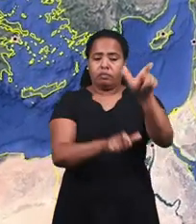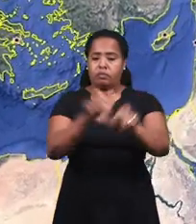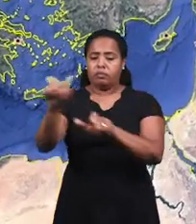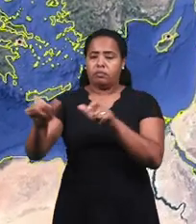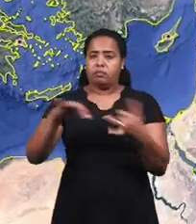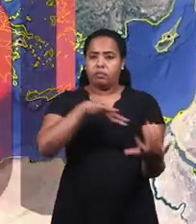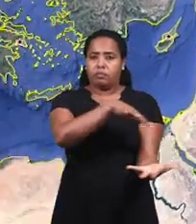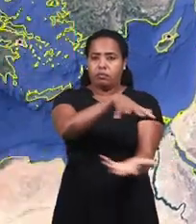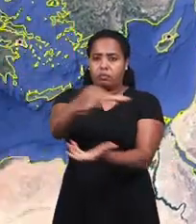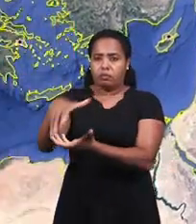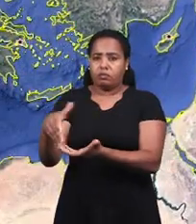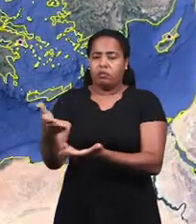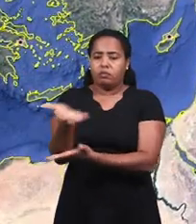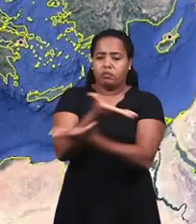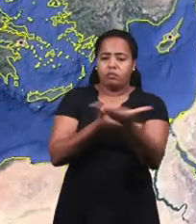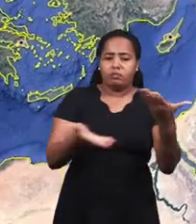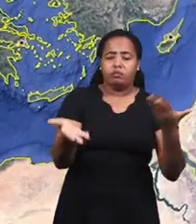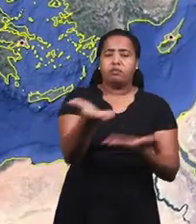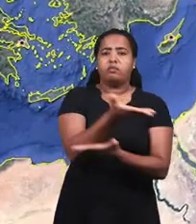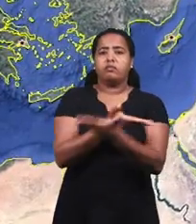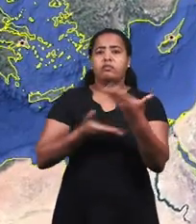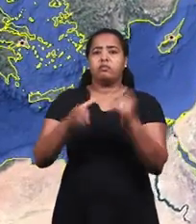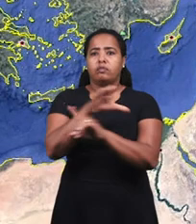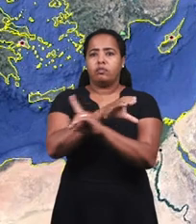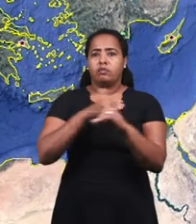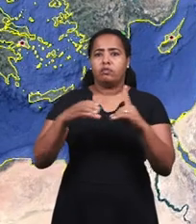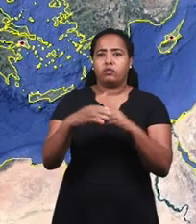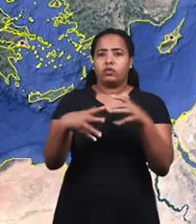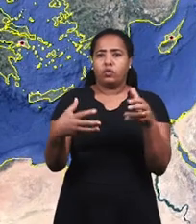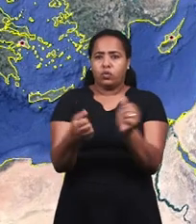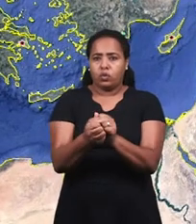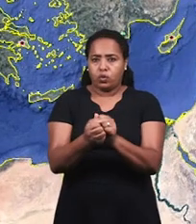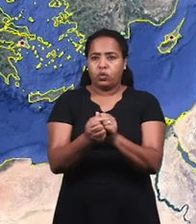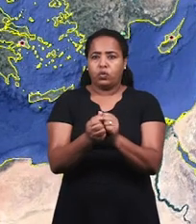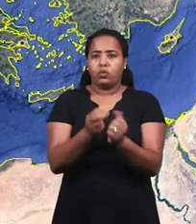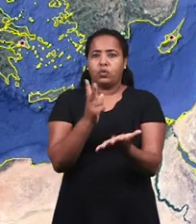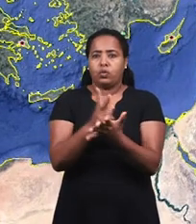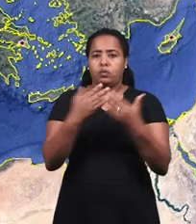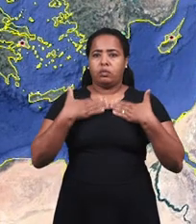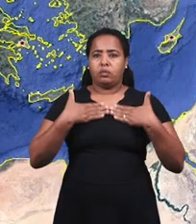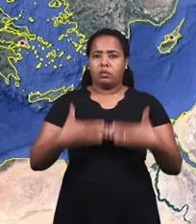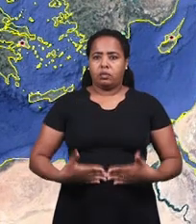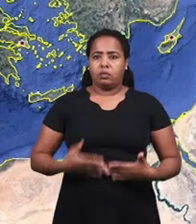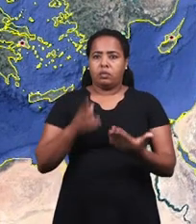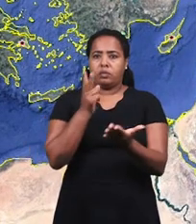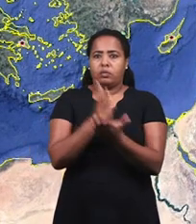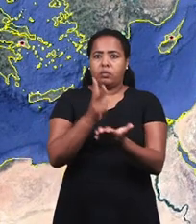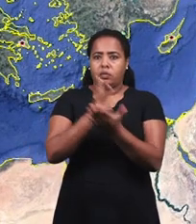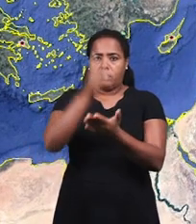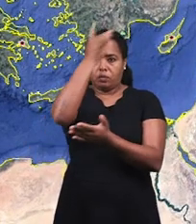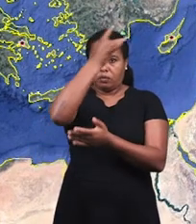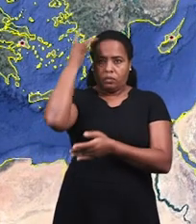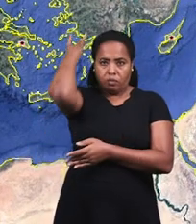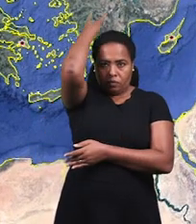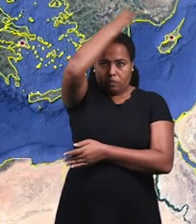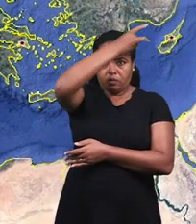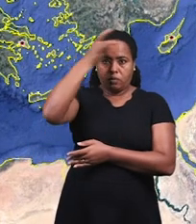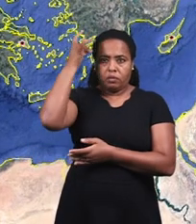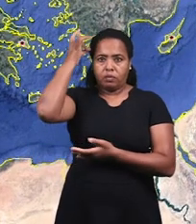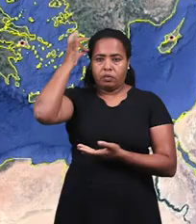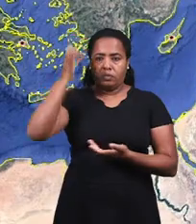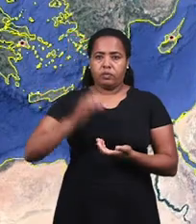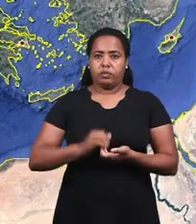monde participent d'un même culte, ensemble dans un même corps et dans un même esprit.